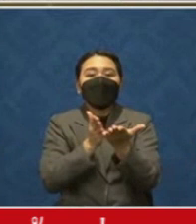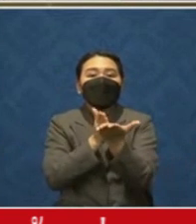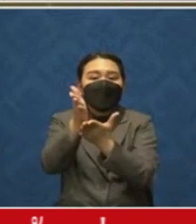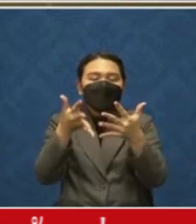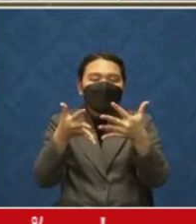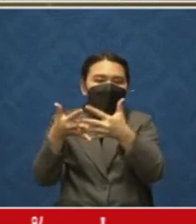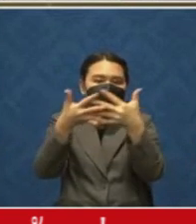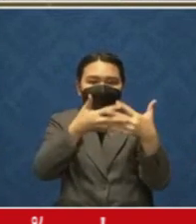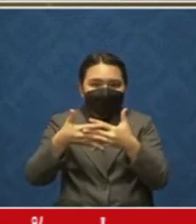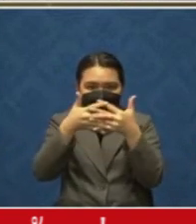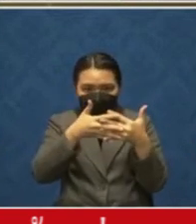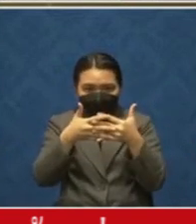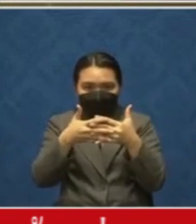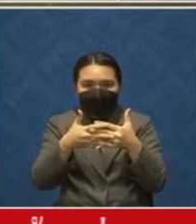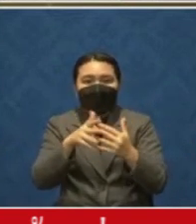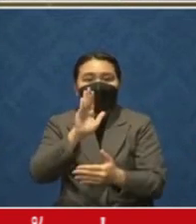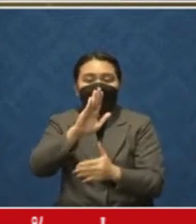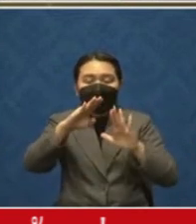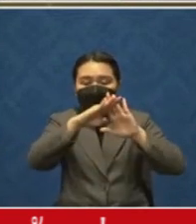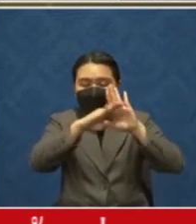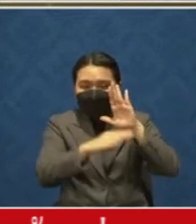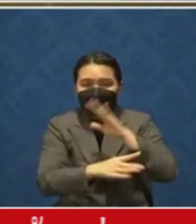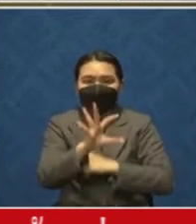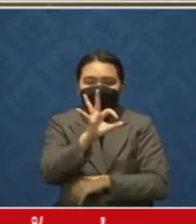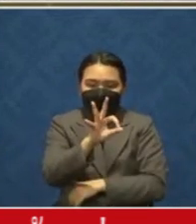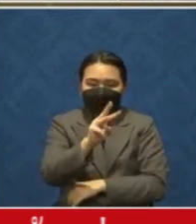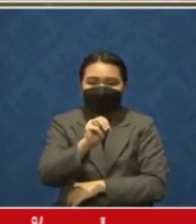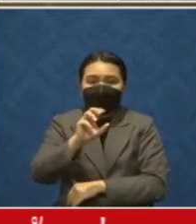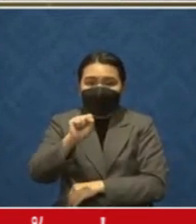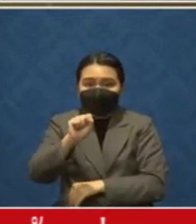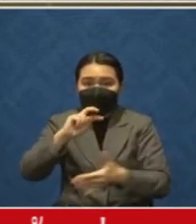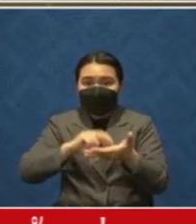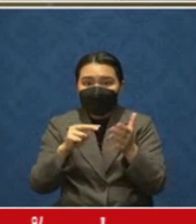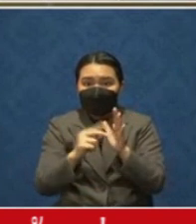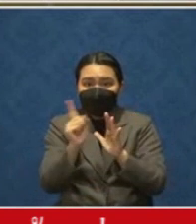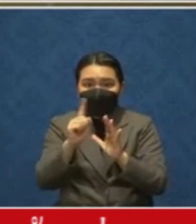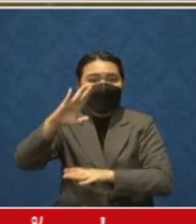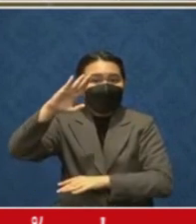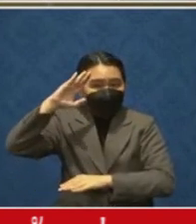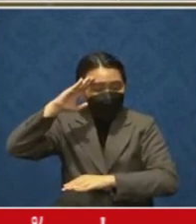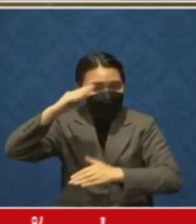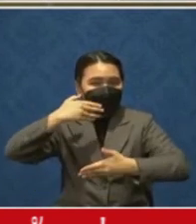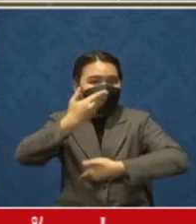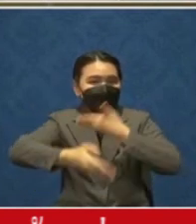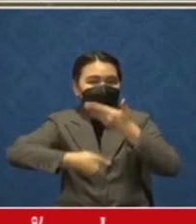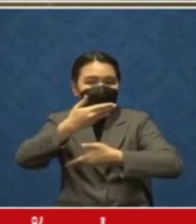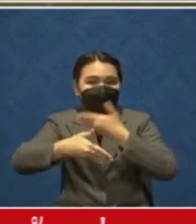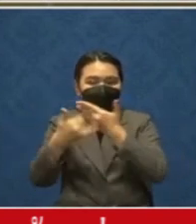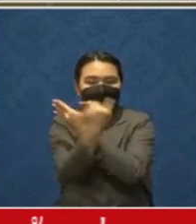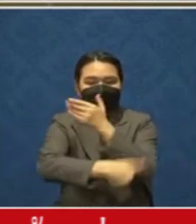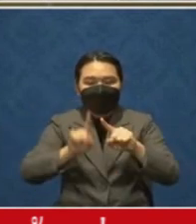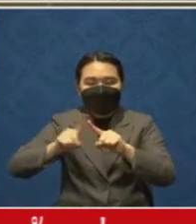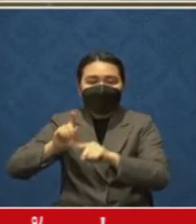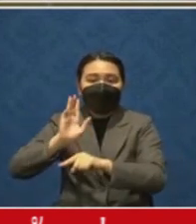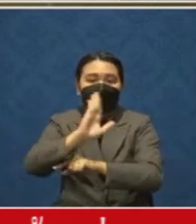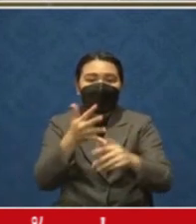สหรัฐในกระบวนการ FMS นะครับก็คือกระบวนการการขายทางทหารแก่ต่างประเทศของส